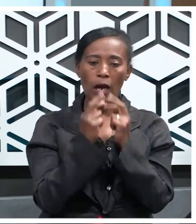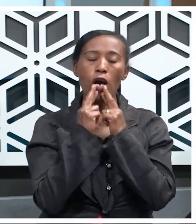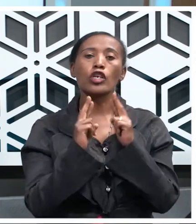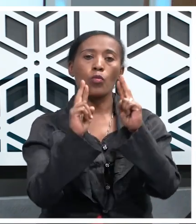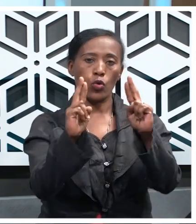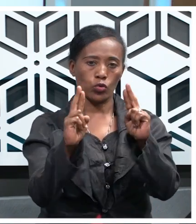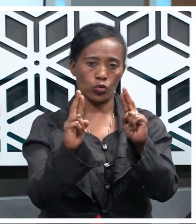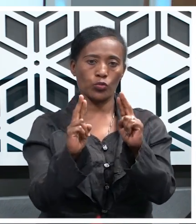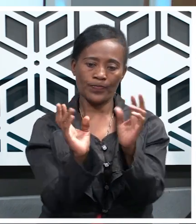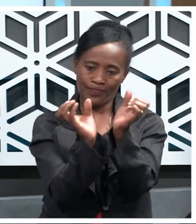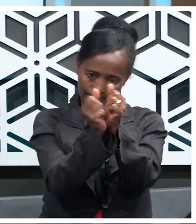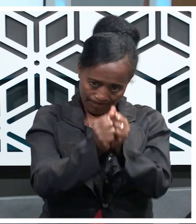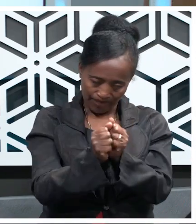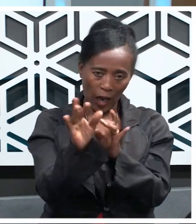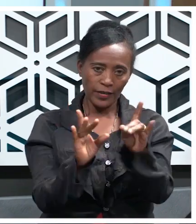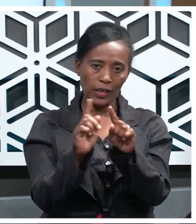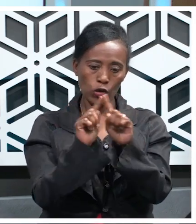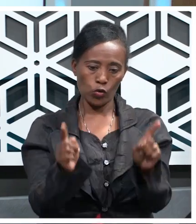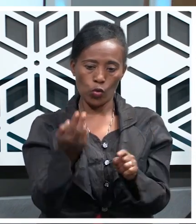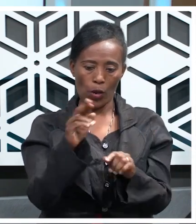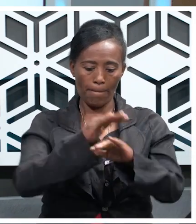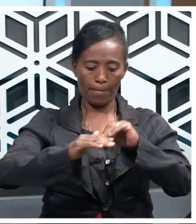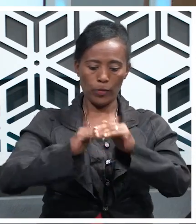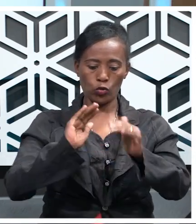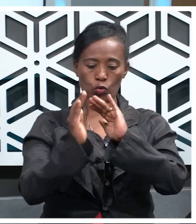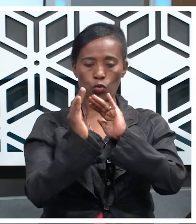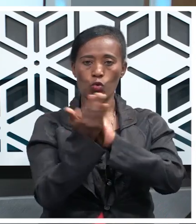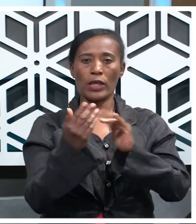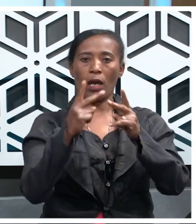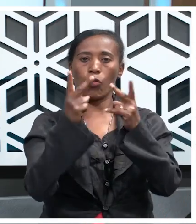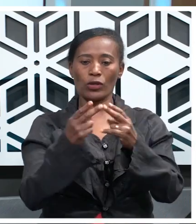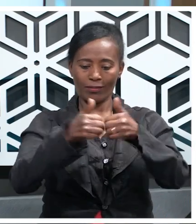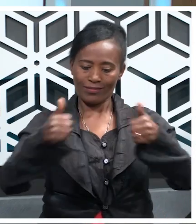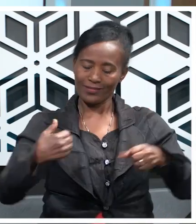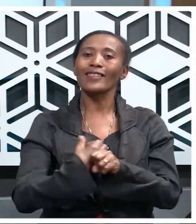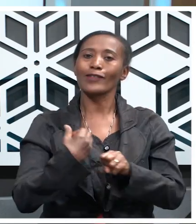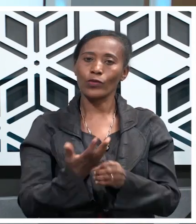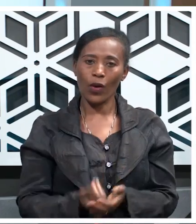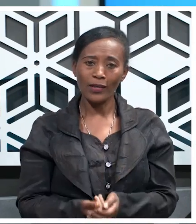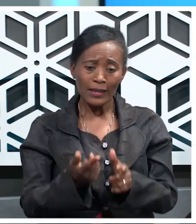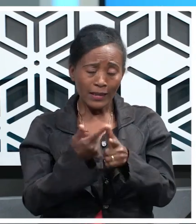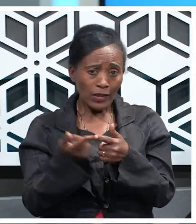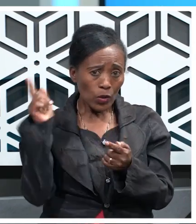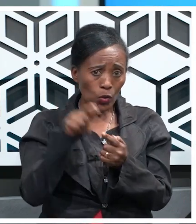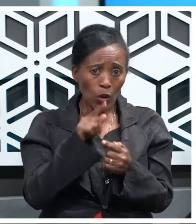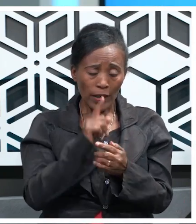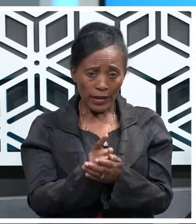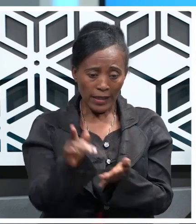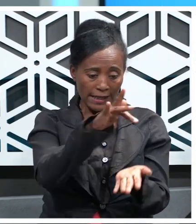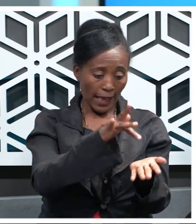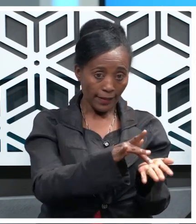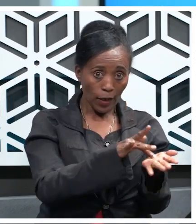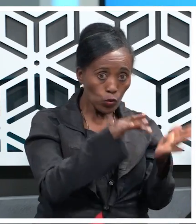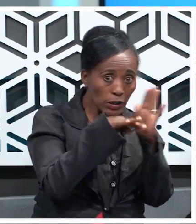በጋራ ሪፖርቱንም ጠምረን ልዩ ወይም ምቹ የሆኑ ቦታዎችን የመለየት ስራም ተሰርቷል። እንግዲህ ወደ